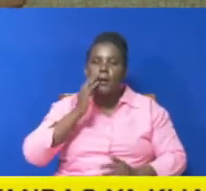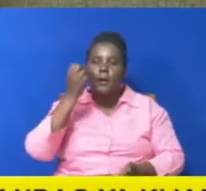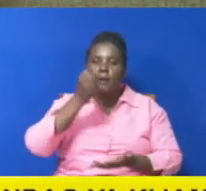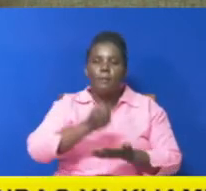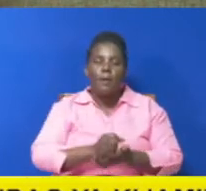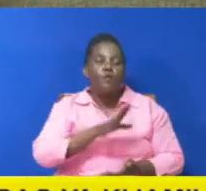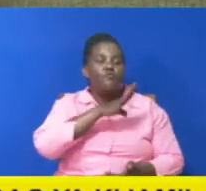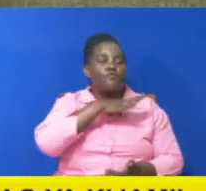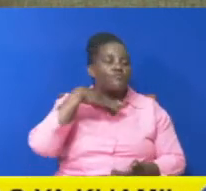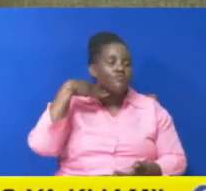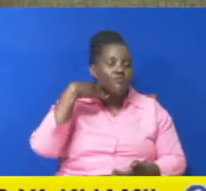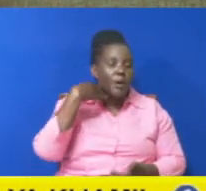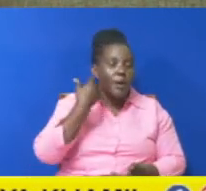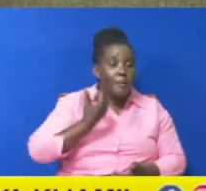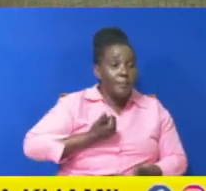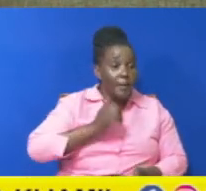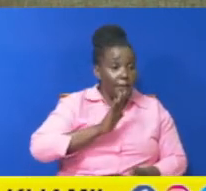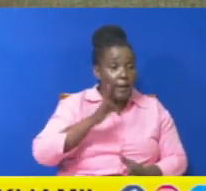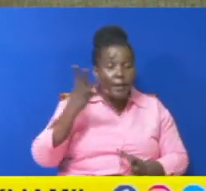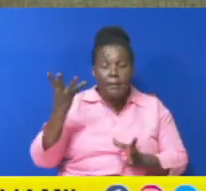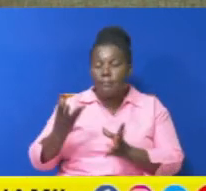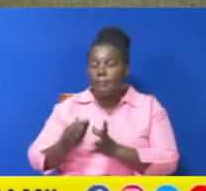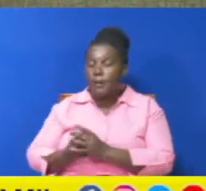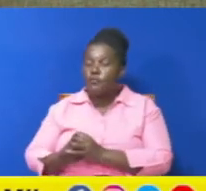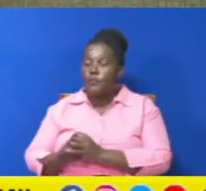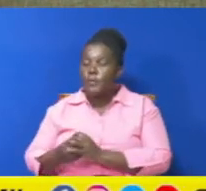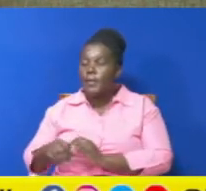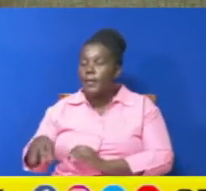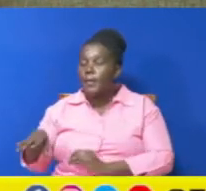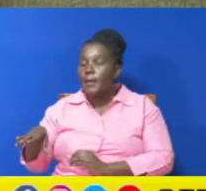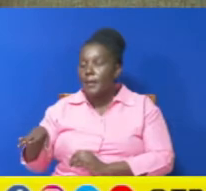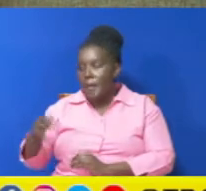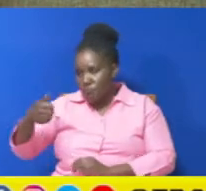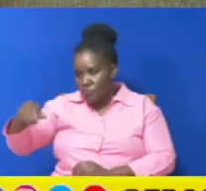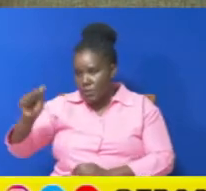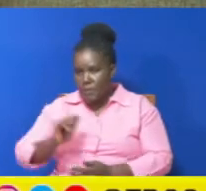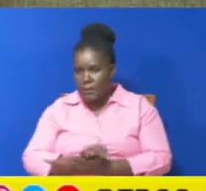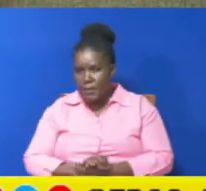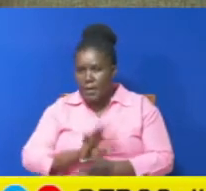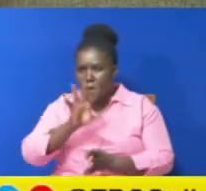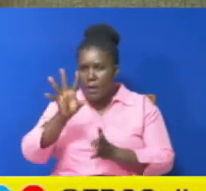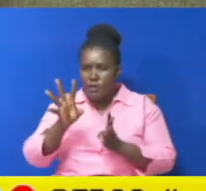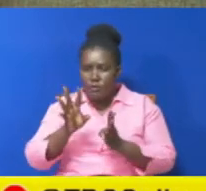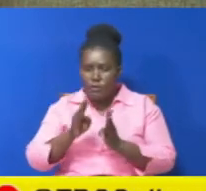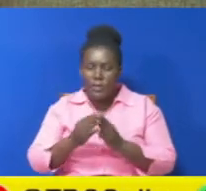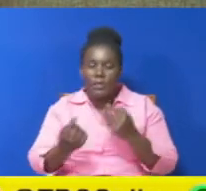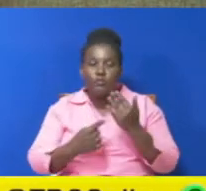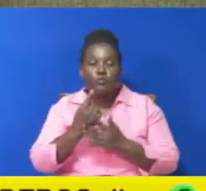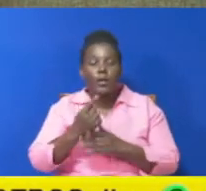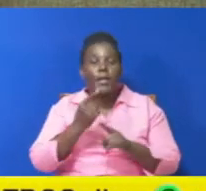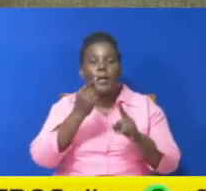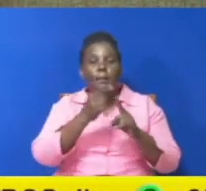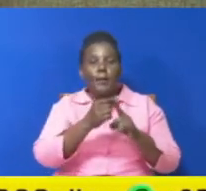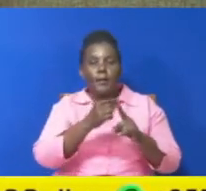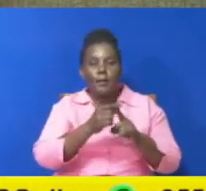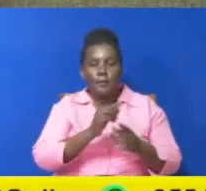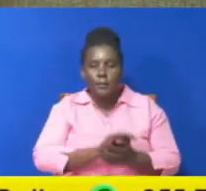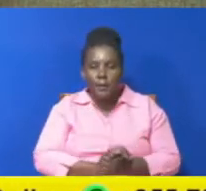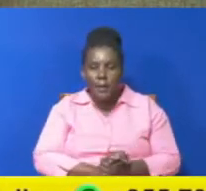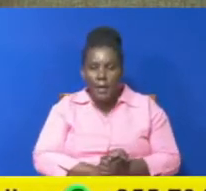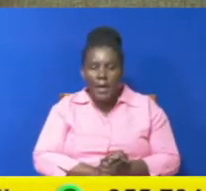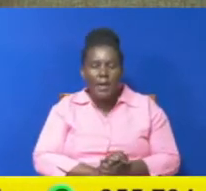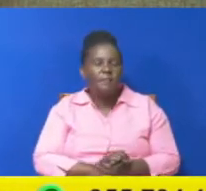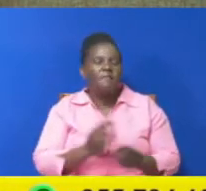yeye mwenyewe kujitoa uhai. Lakini ukisikiza kati anaongea, anasema ni kwamba kuna maneno mke wake alikuwa anamwambia, kwamba anamfananisha na mwanaume